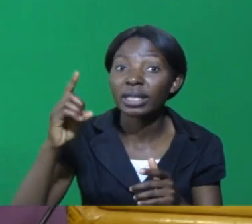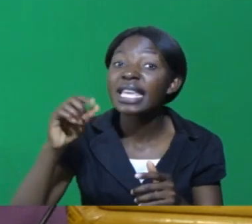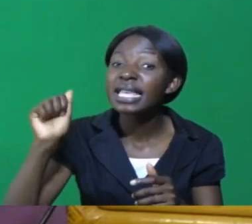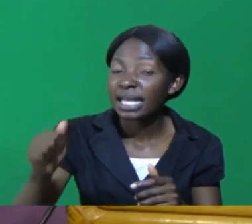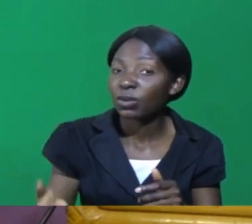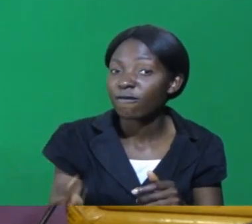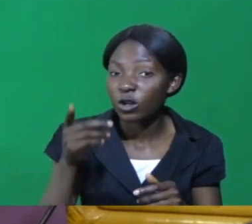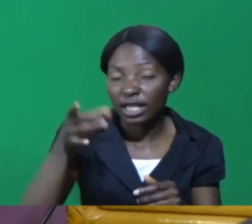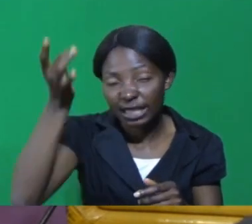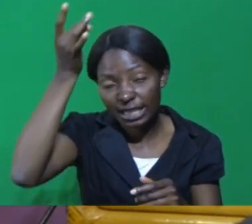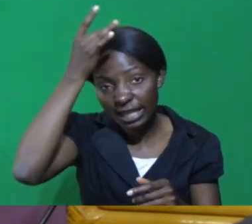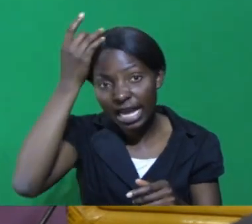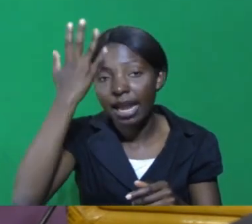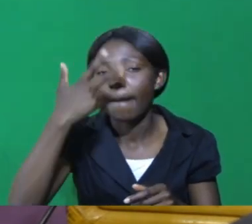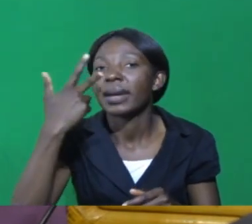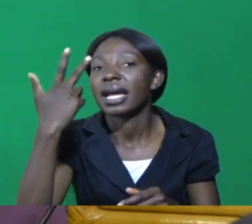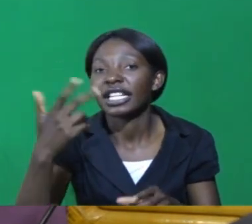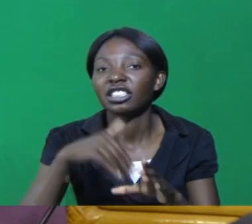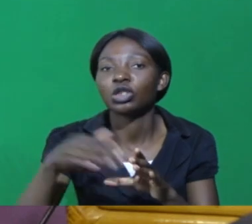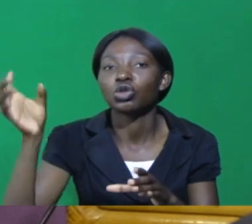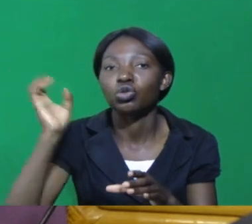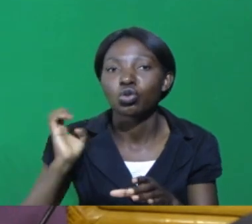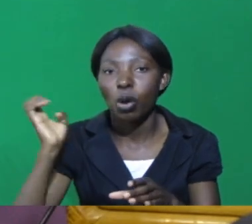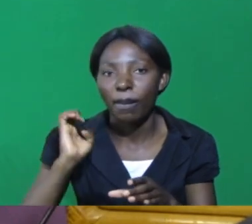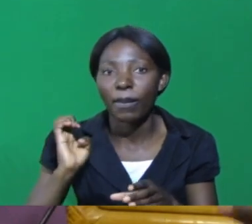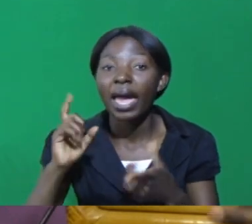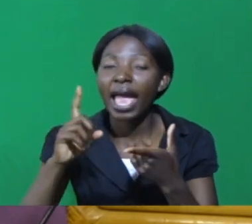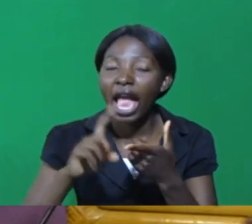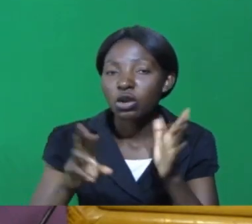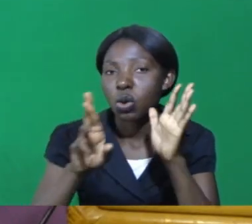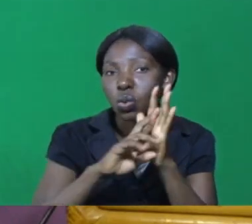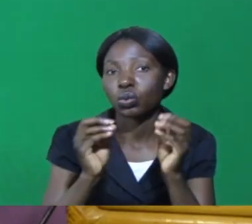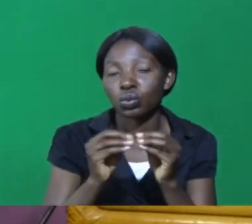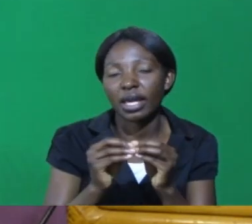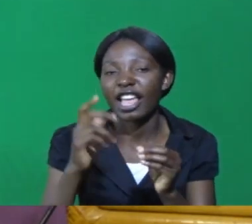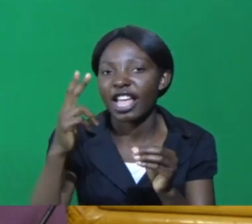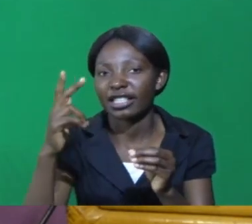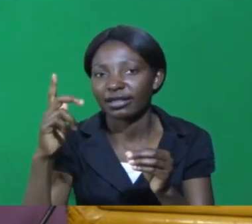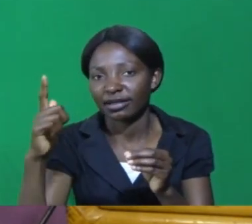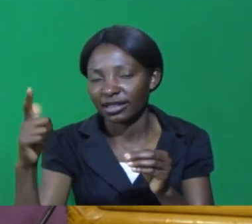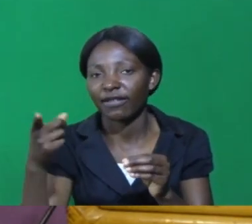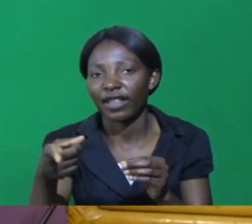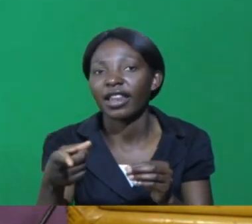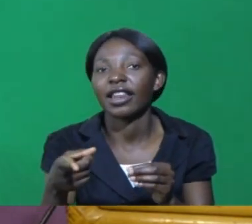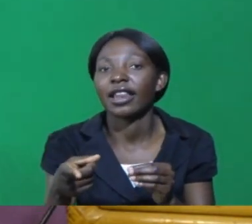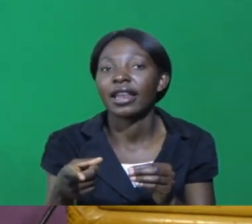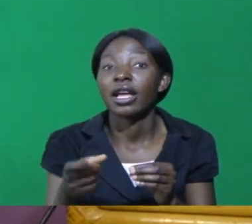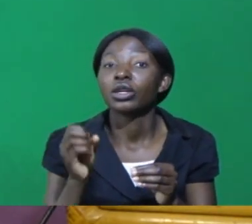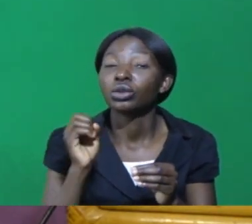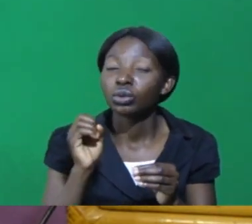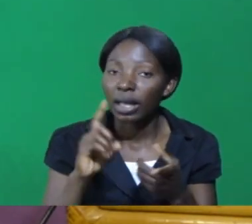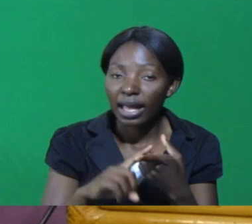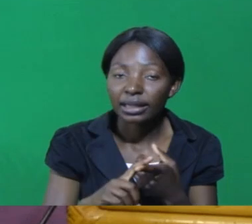chete nemadzimambo 7 ari kuEurope. Ari kutonga pamwe chete navo, kureva kuti mambo uyu ari kuEurope. Ndobva